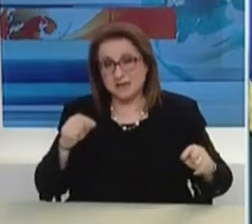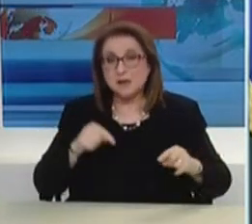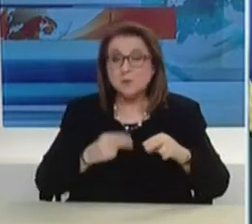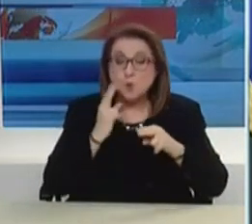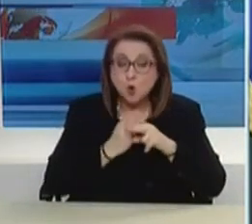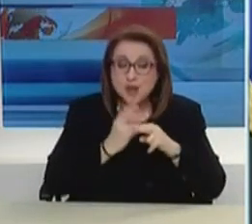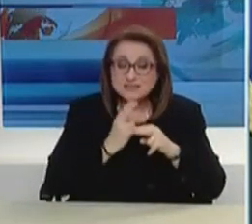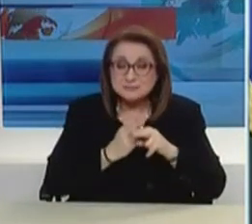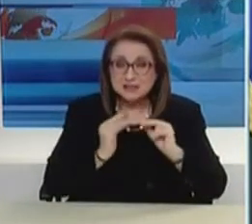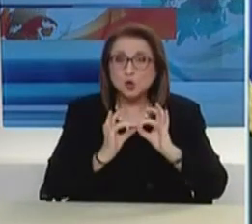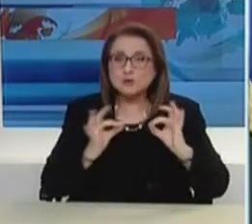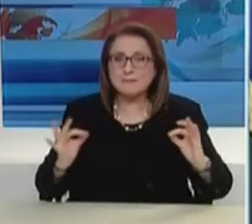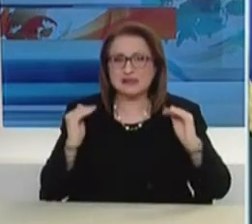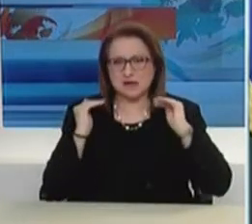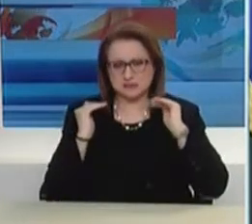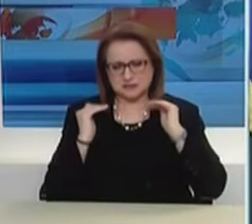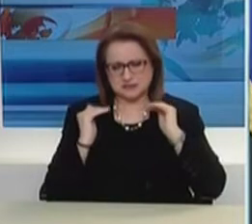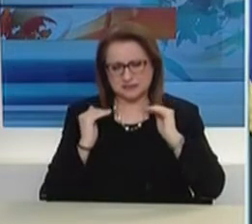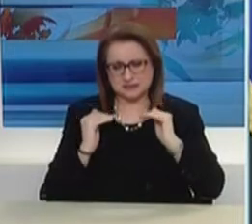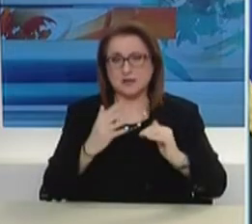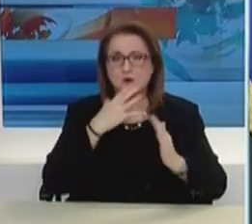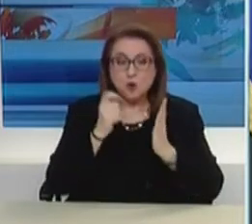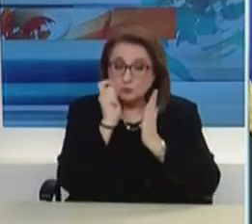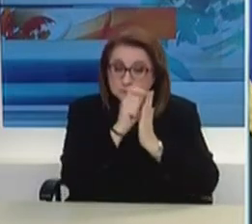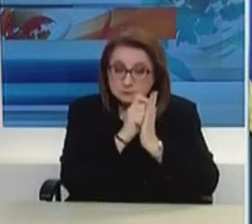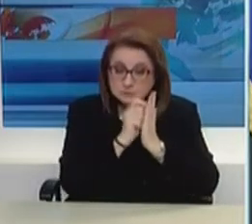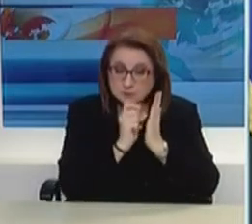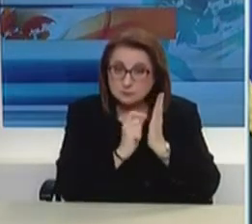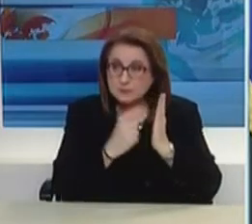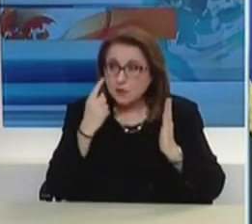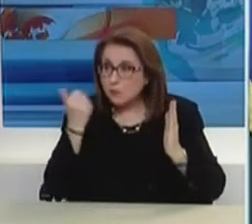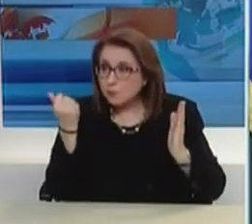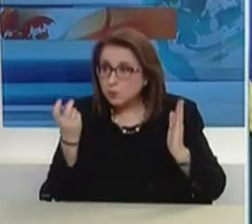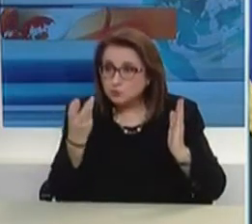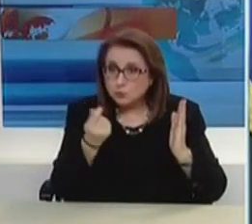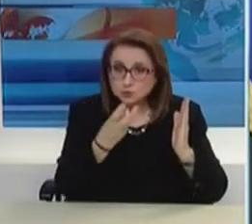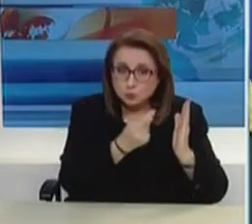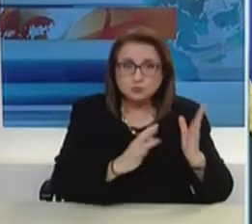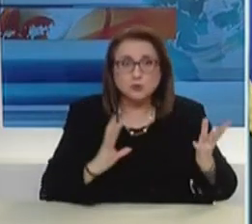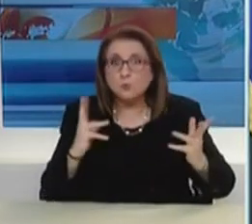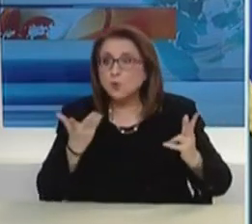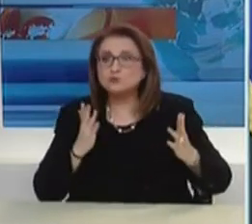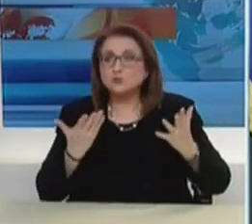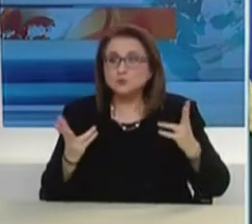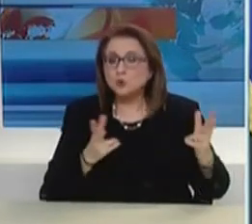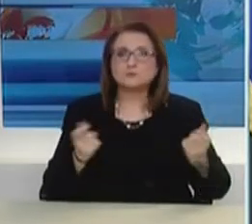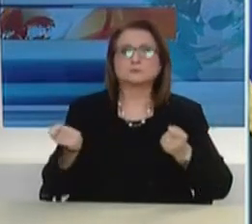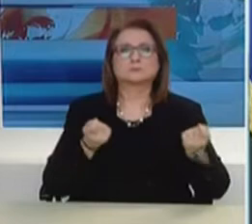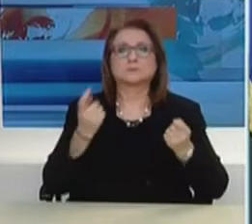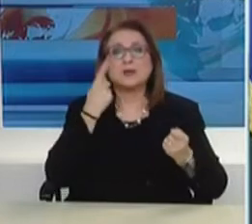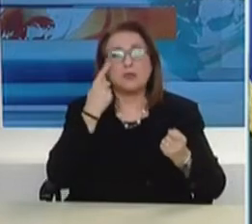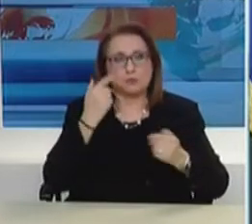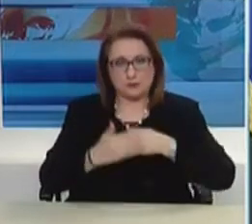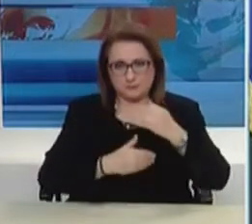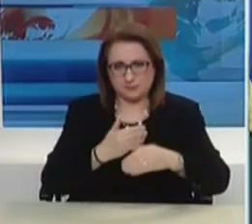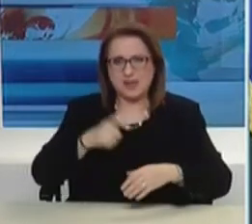προσεκτικά τους θανάτους και τις εξελίξεις στις τάσεις επιδημίας τις επόμενες μέρες και εβδομάδες. Αυτή τη στιγμή, σύμφωνα με τον